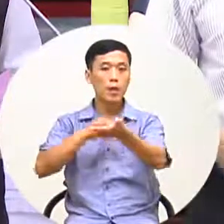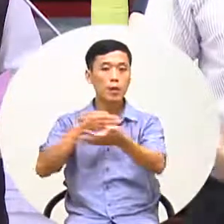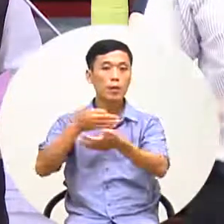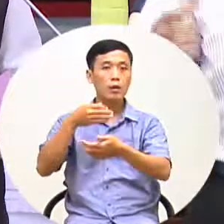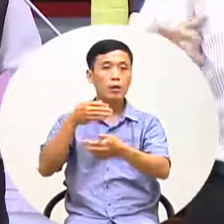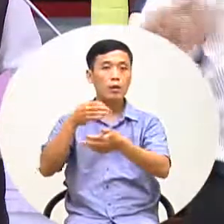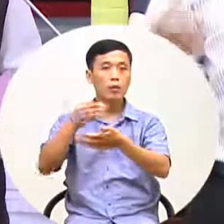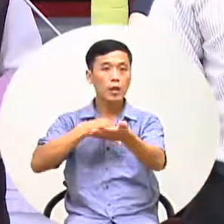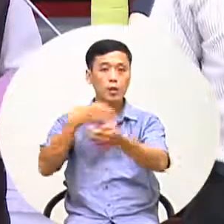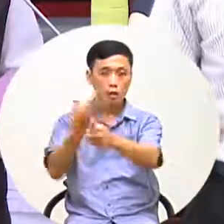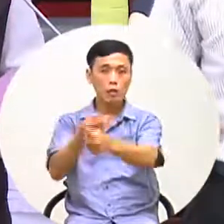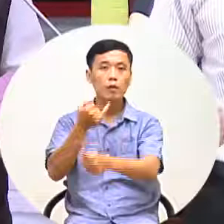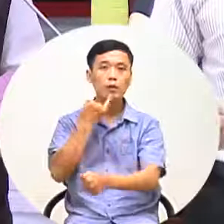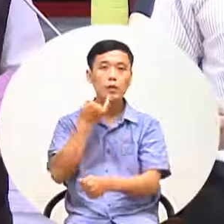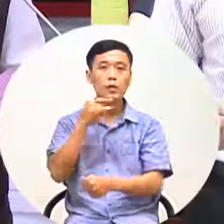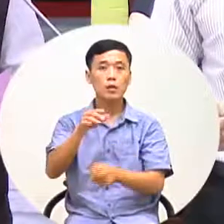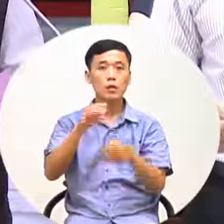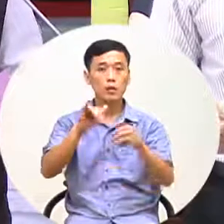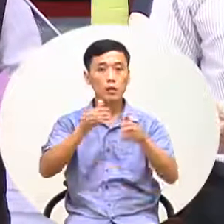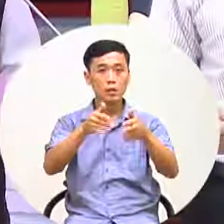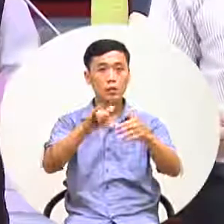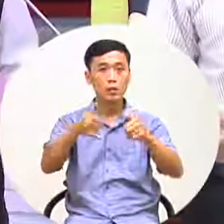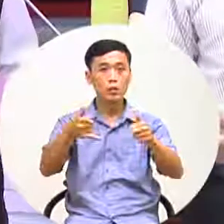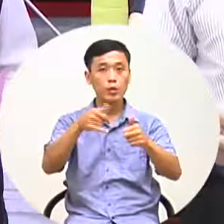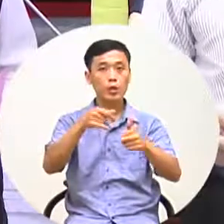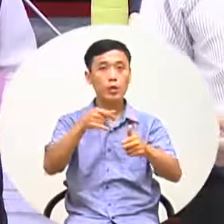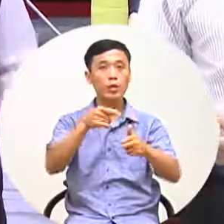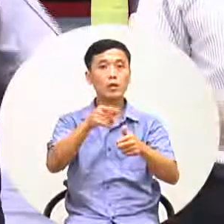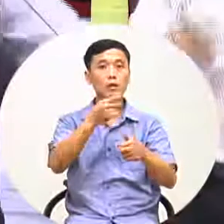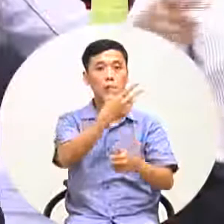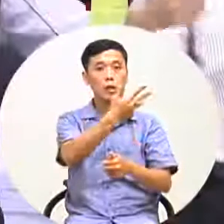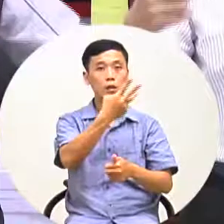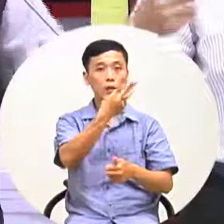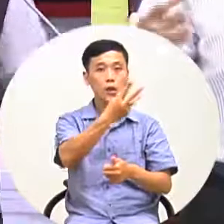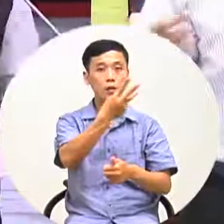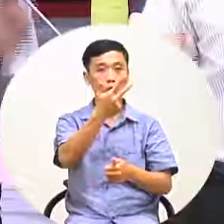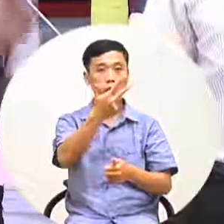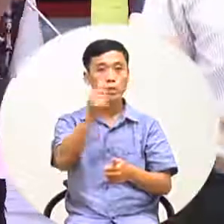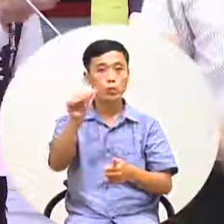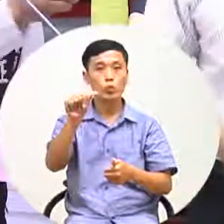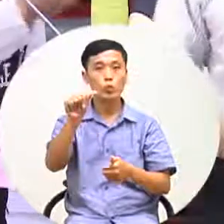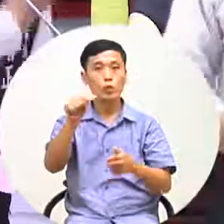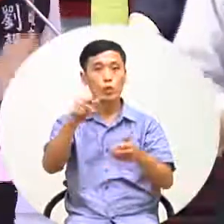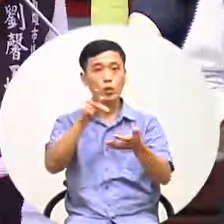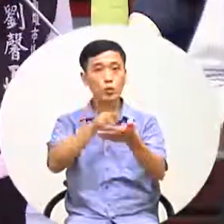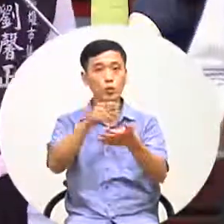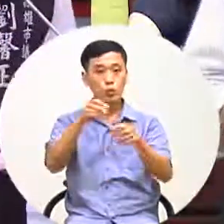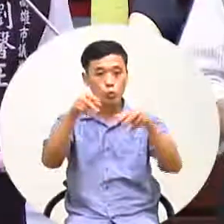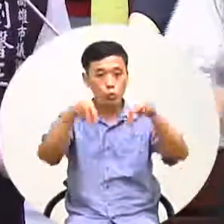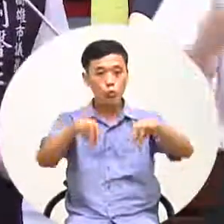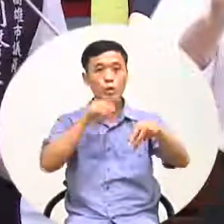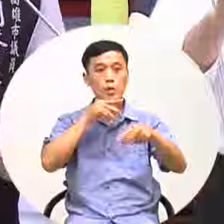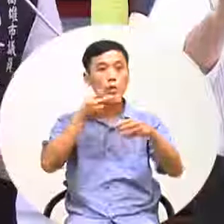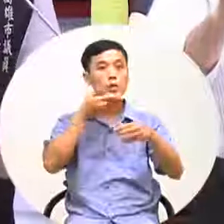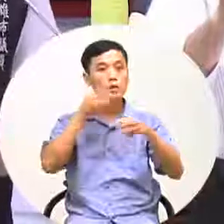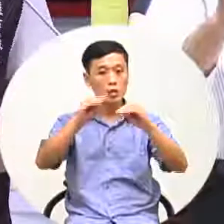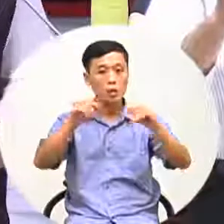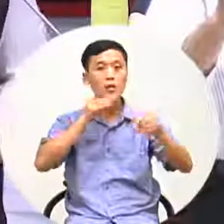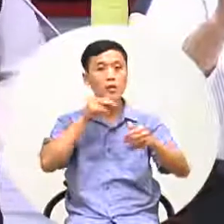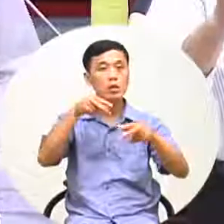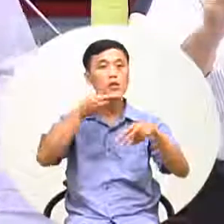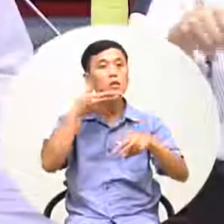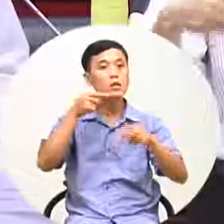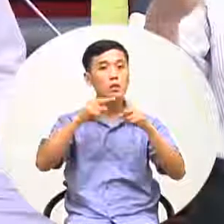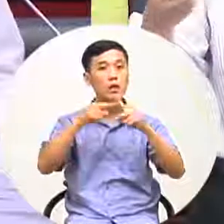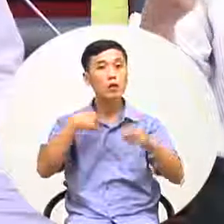些375租约大部分都是私人的土地，都是私人的土地。 我们公家有呢， 私家也 有呢， 公